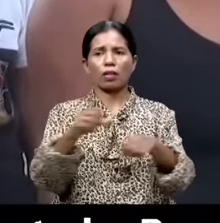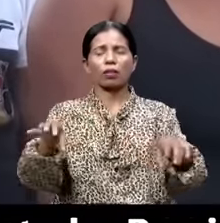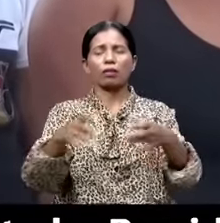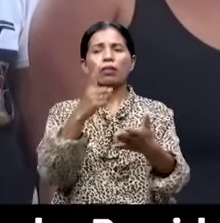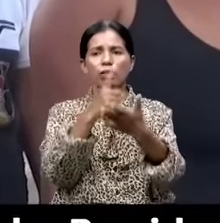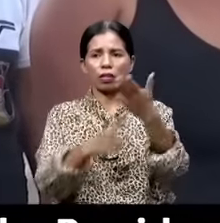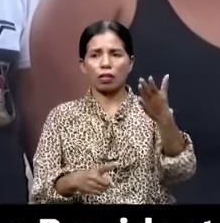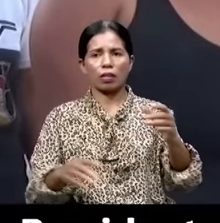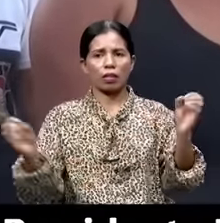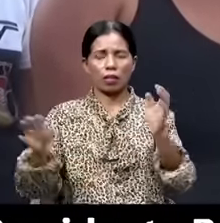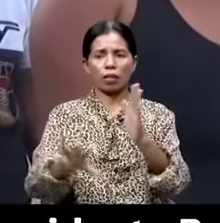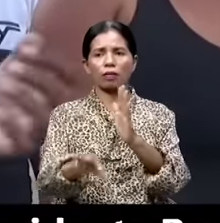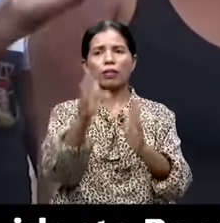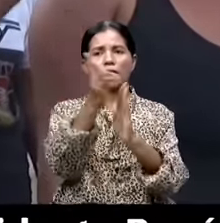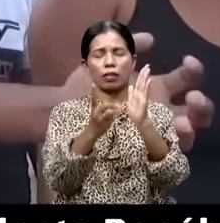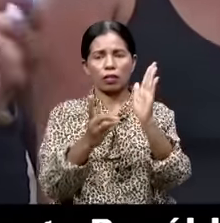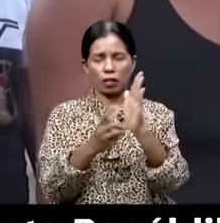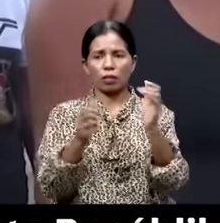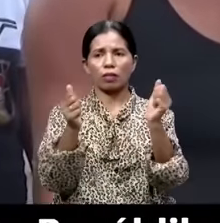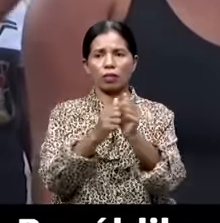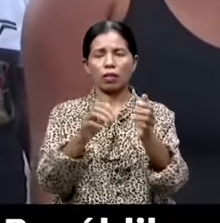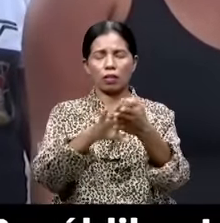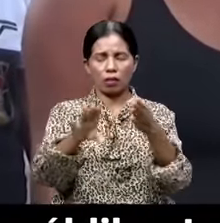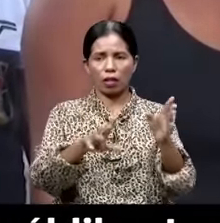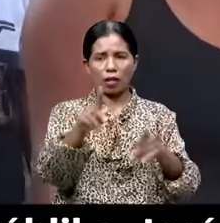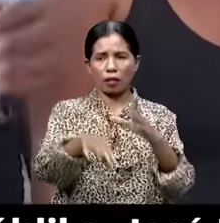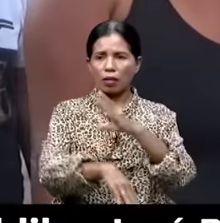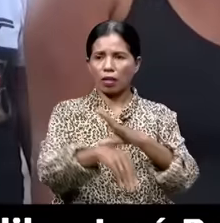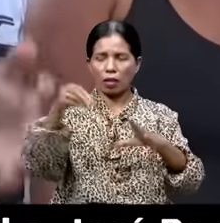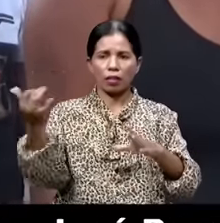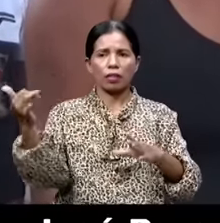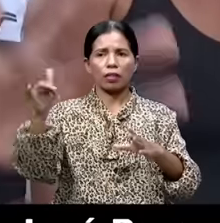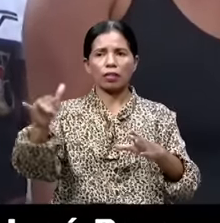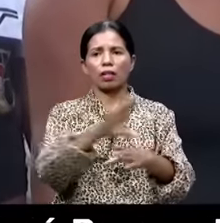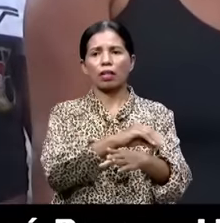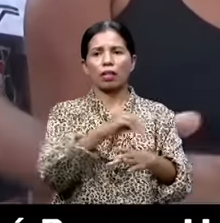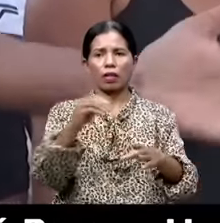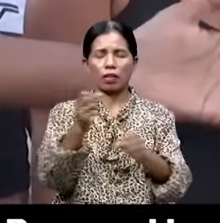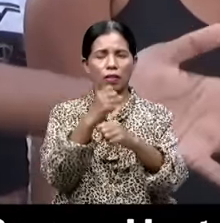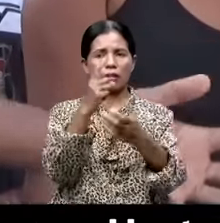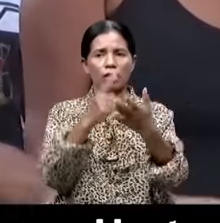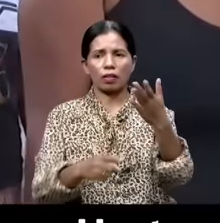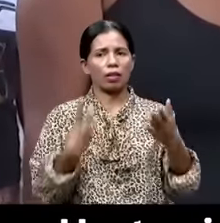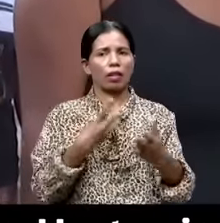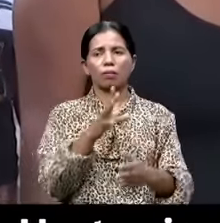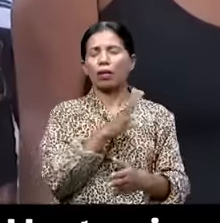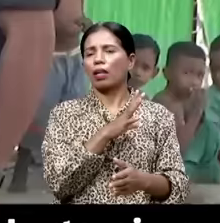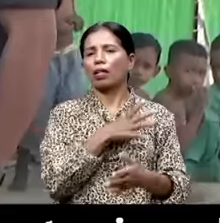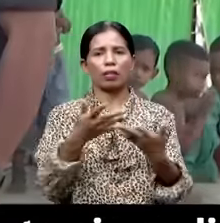magna la notifikasi tu mai ho haru ka po batu ba loke sirnia rekening ka tu halo sai na kuran dam hein hel